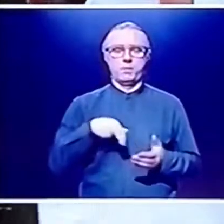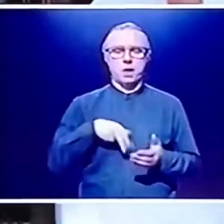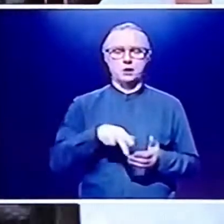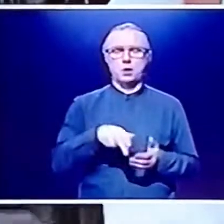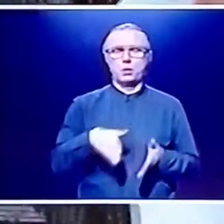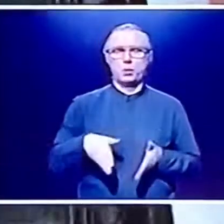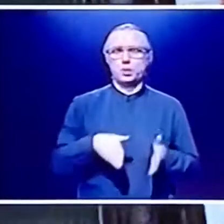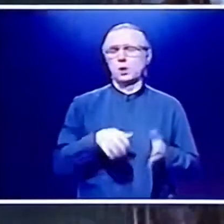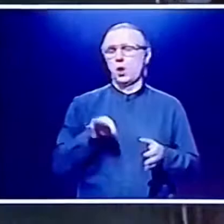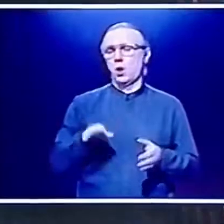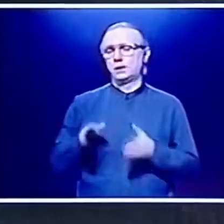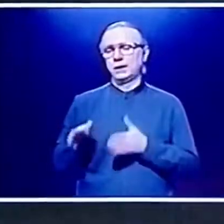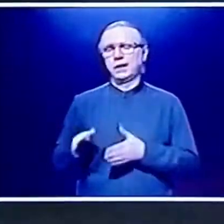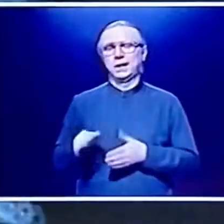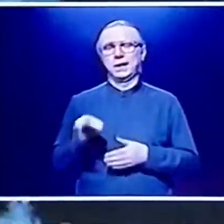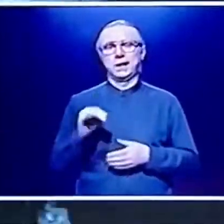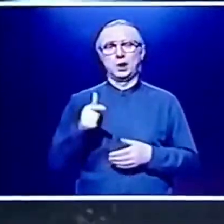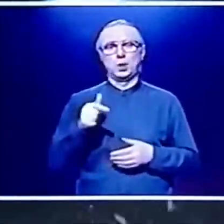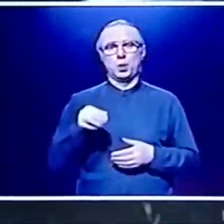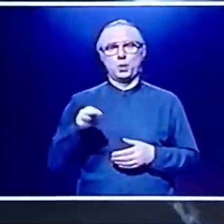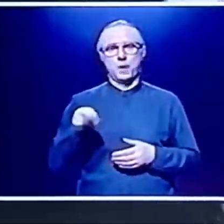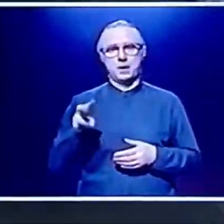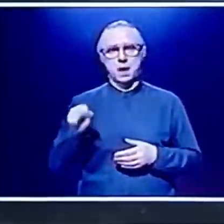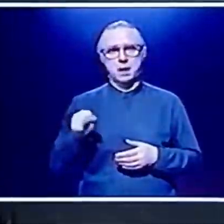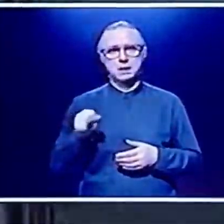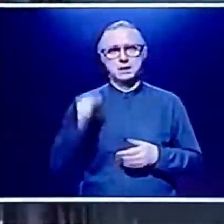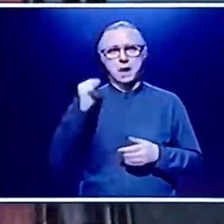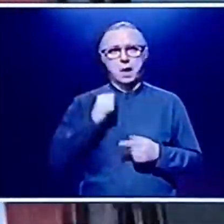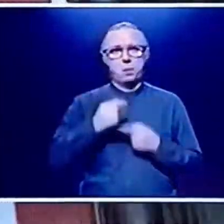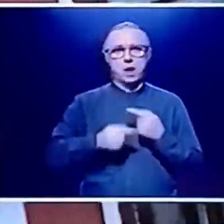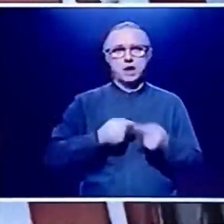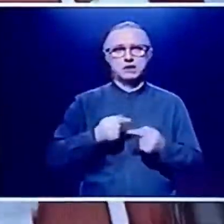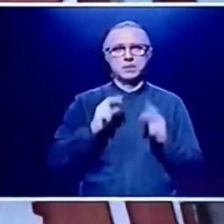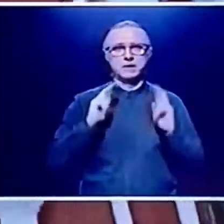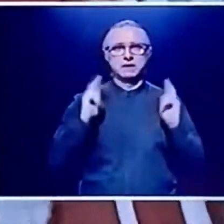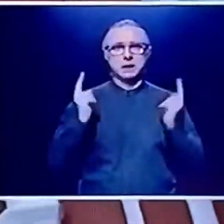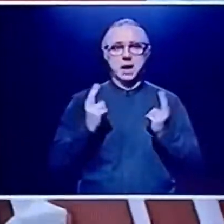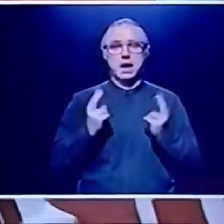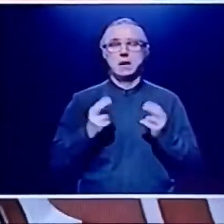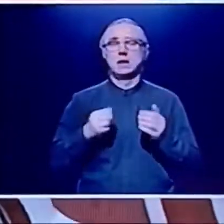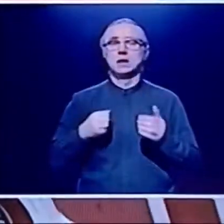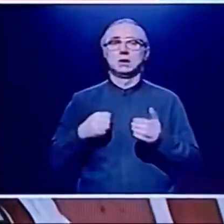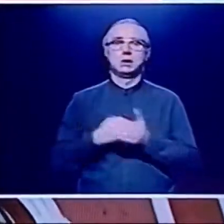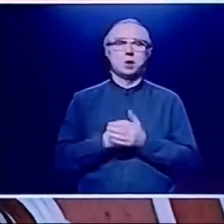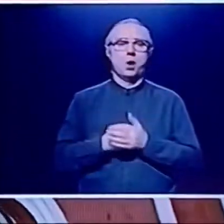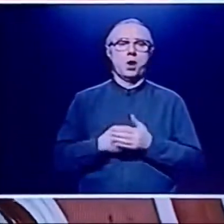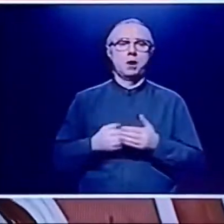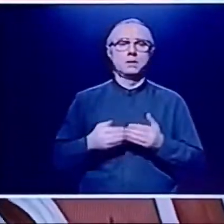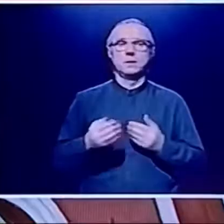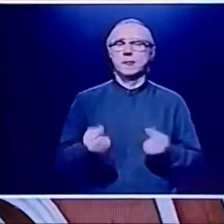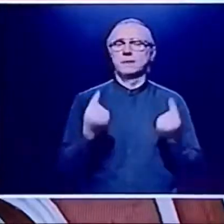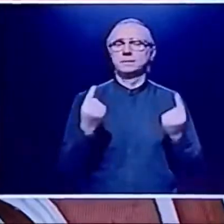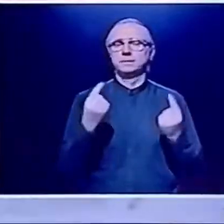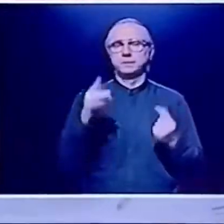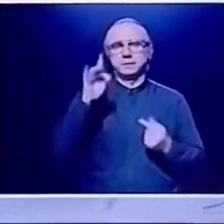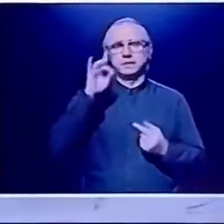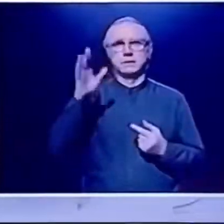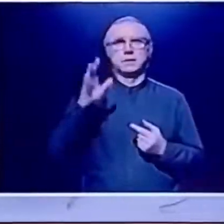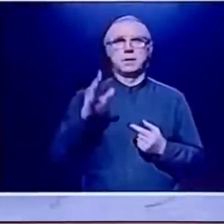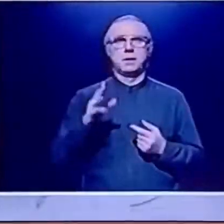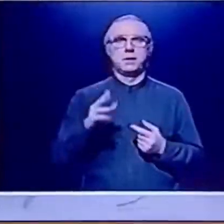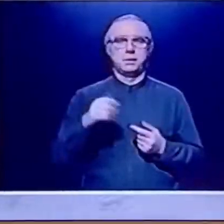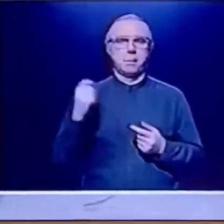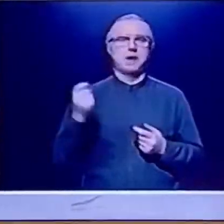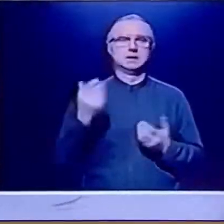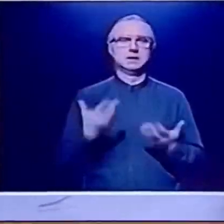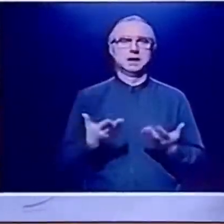игумена старообрядческого монастыря в Пруссии до величайшего пастыря, приведшего в православие тысячи русских